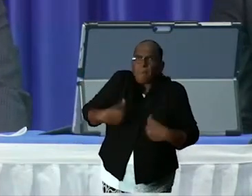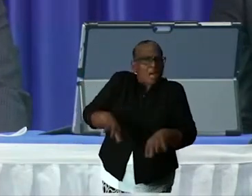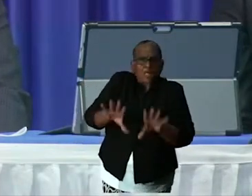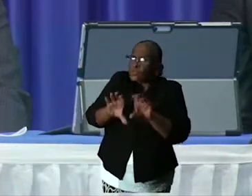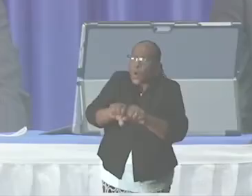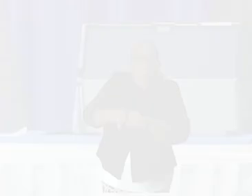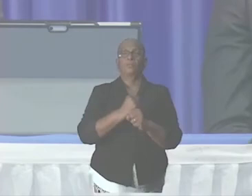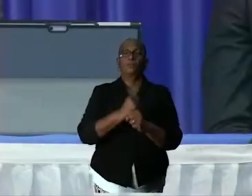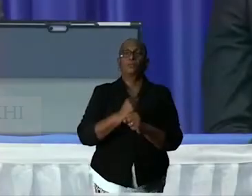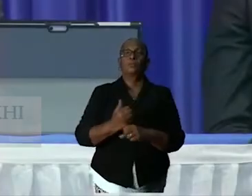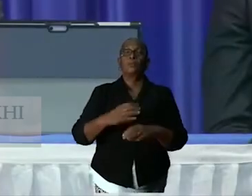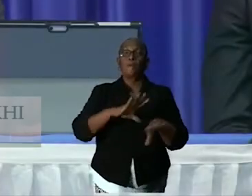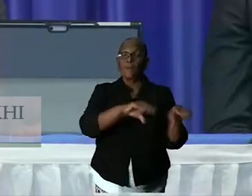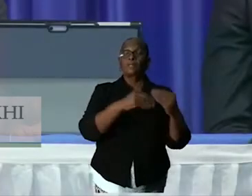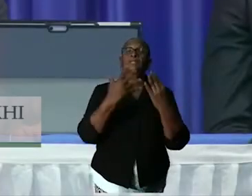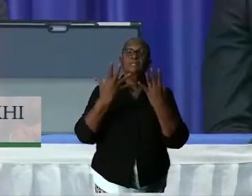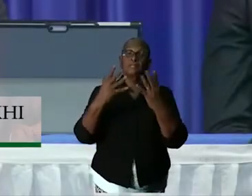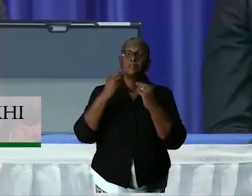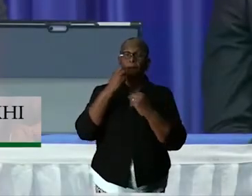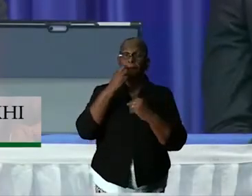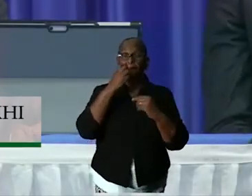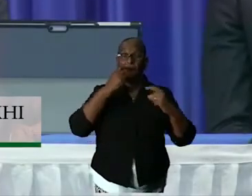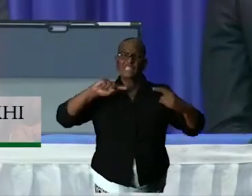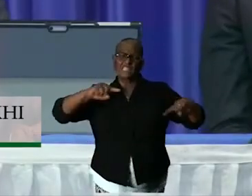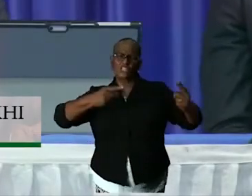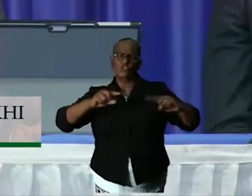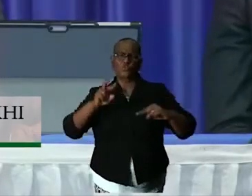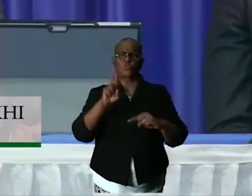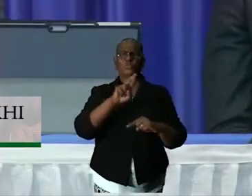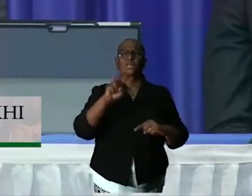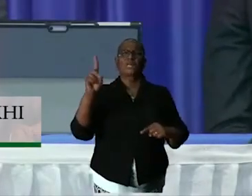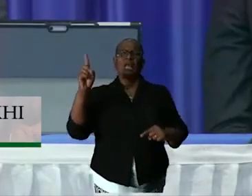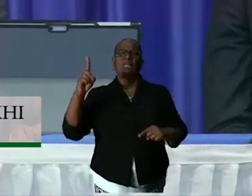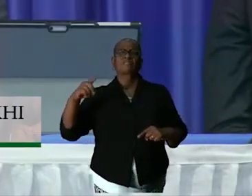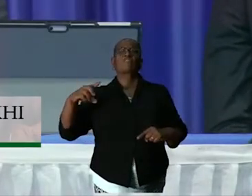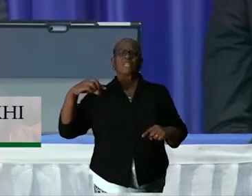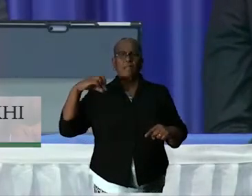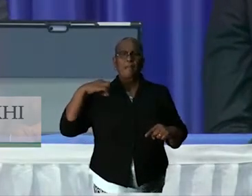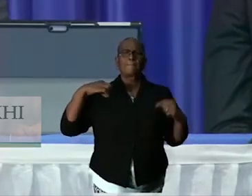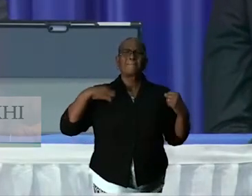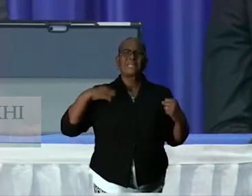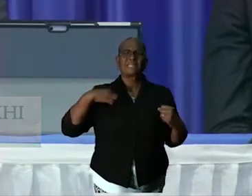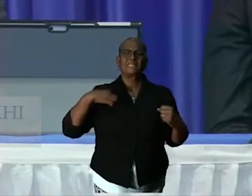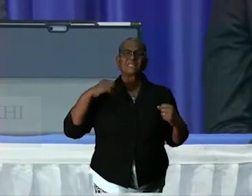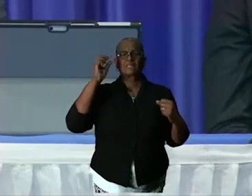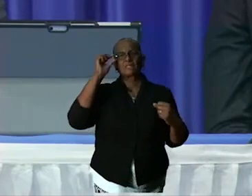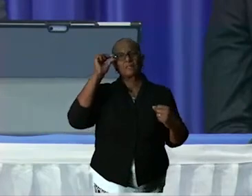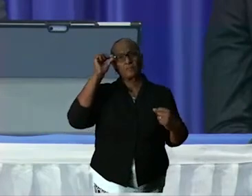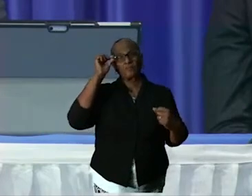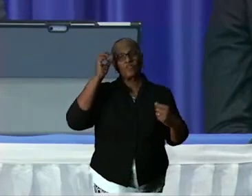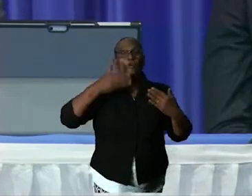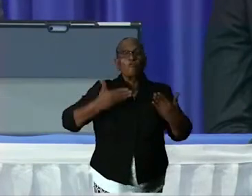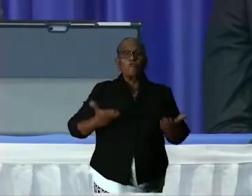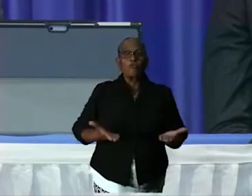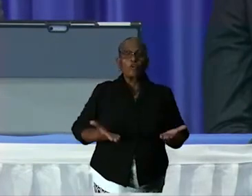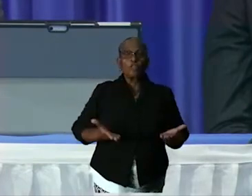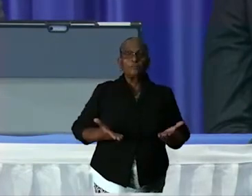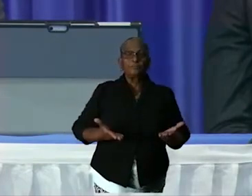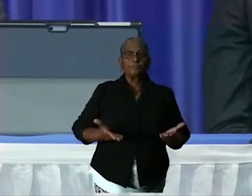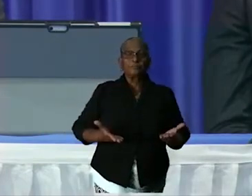de maatregelen. Er is gediscussieerd binnen de Raad van Ministers voor een